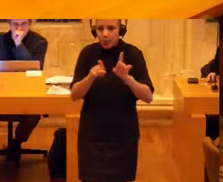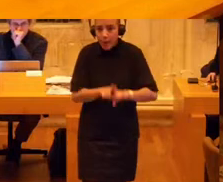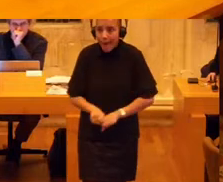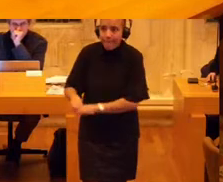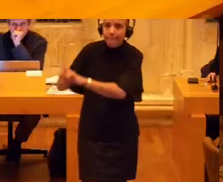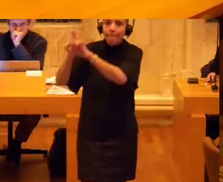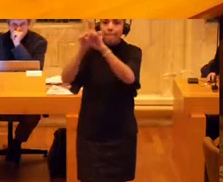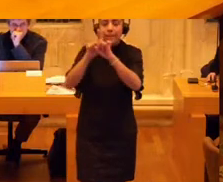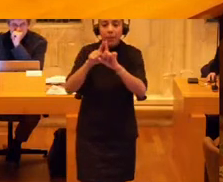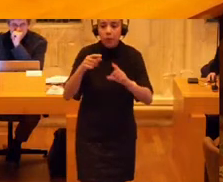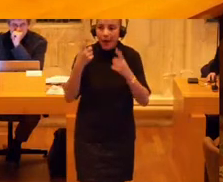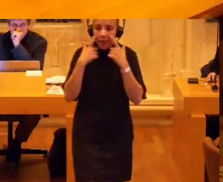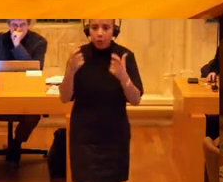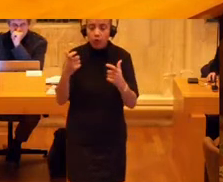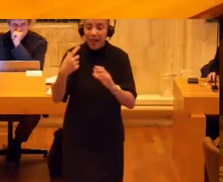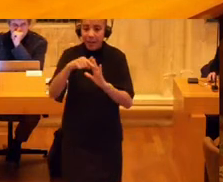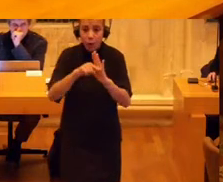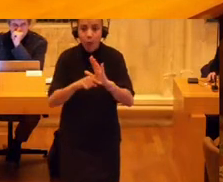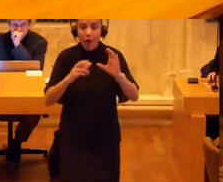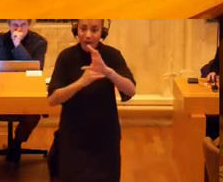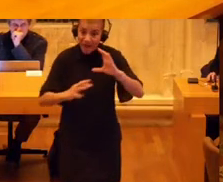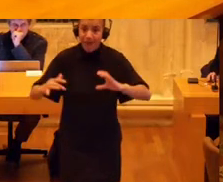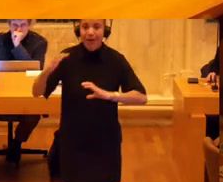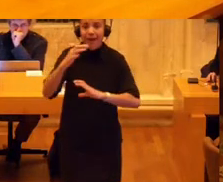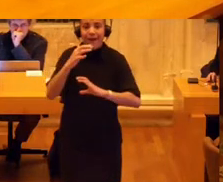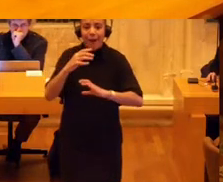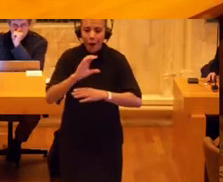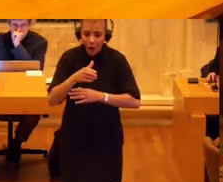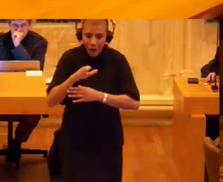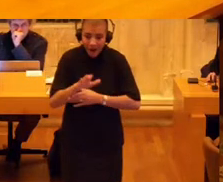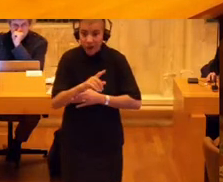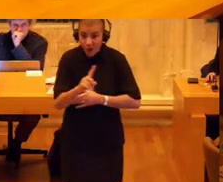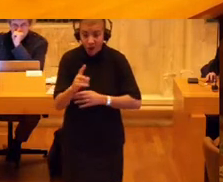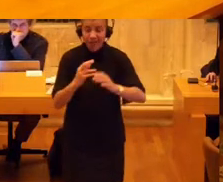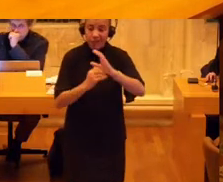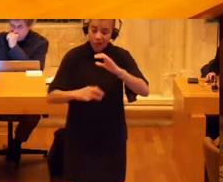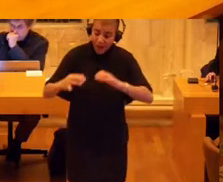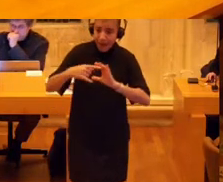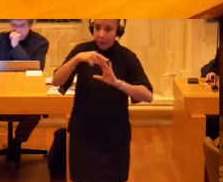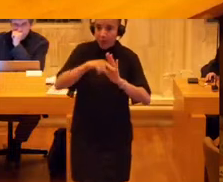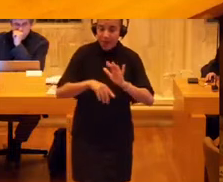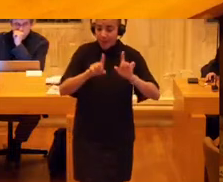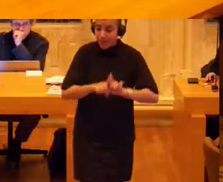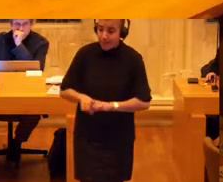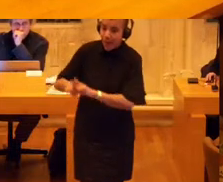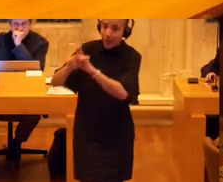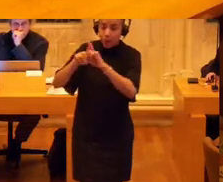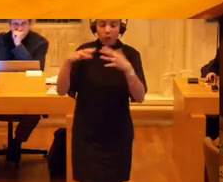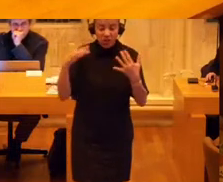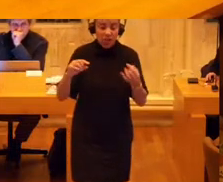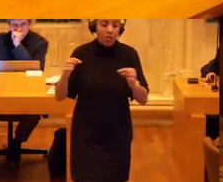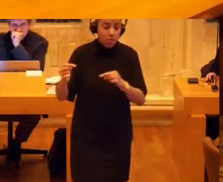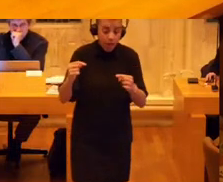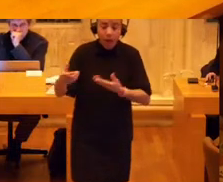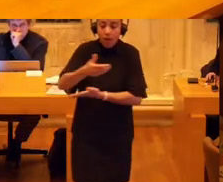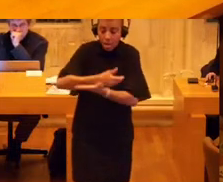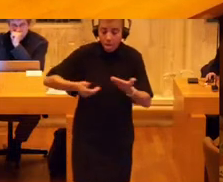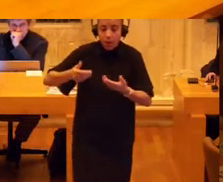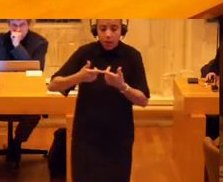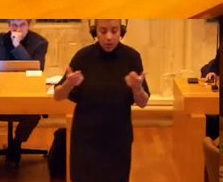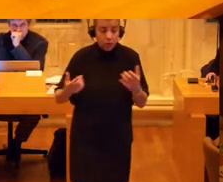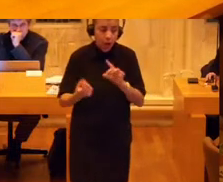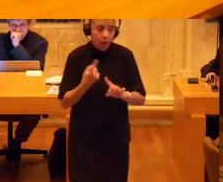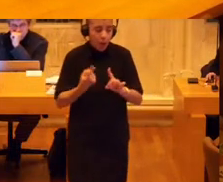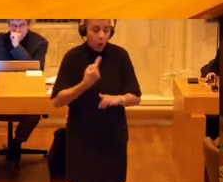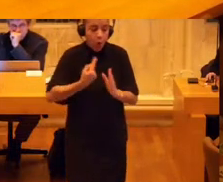que soit le territoire de la communauté urbaine, et ce règlement a aussi fait l'objet d'une concertation à cette échelle-là. C'est quand même important